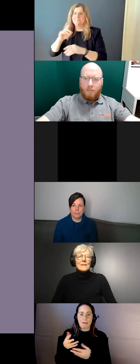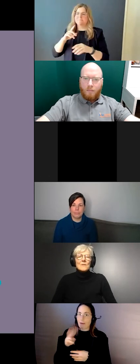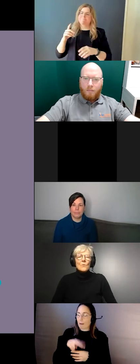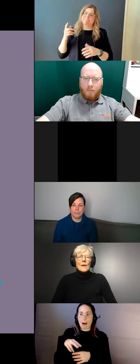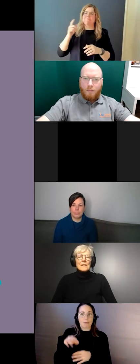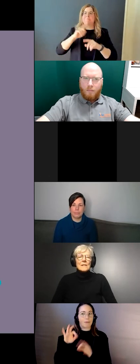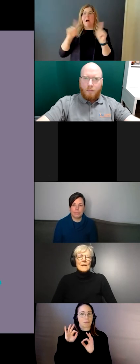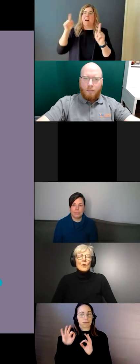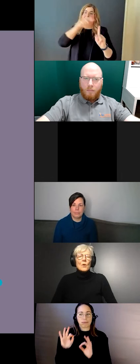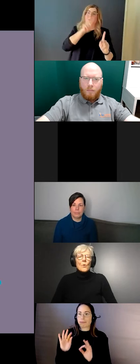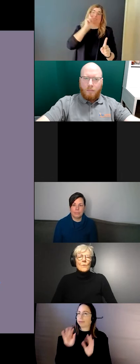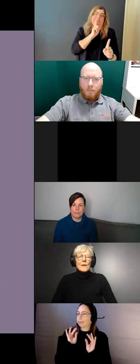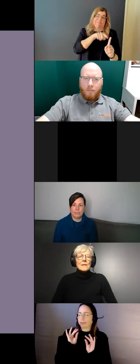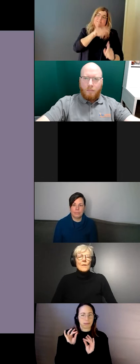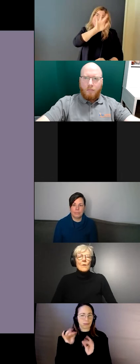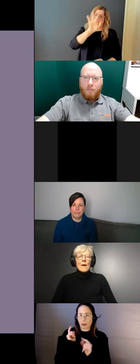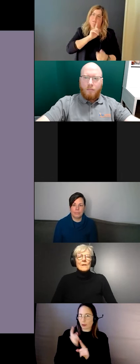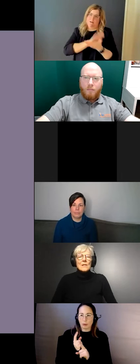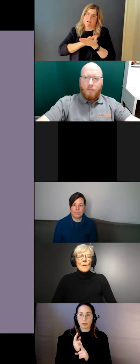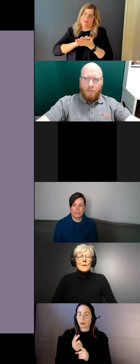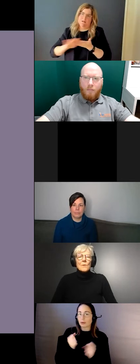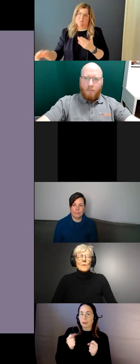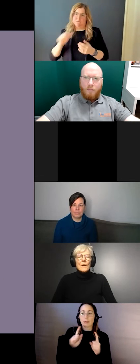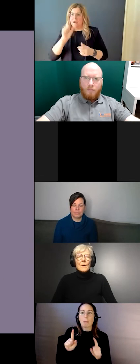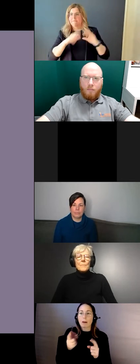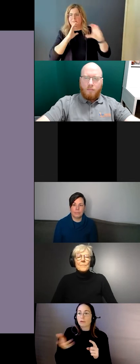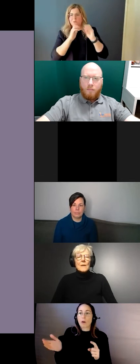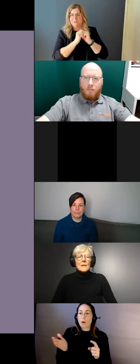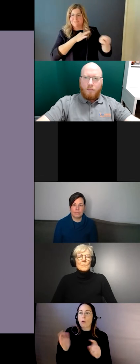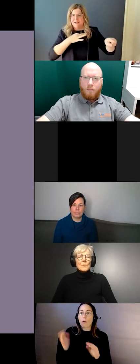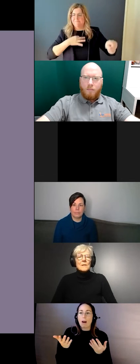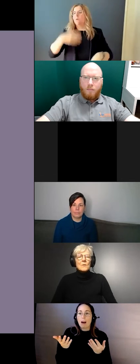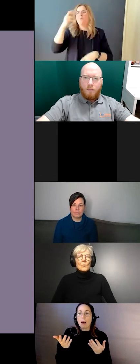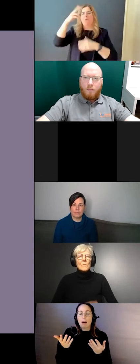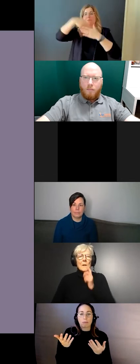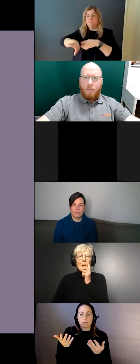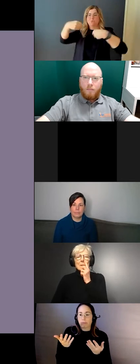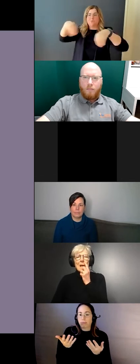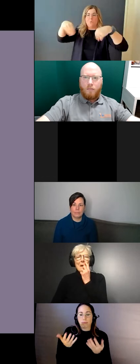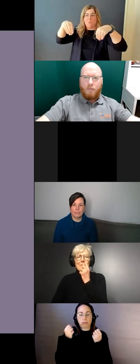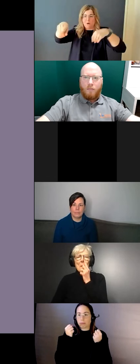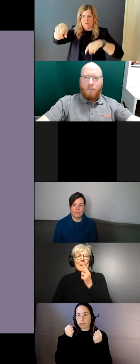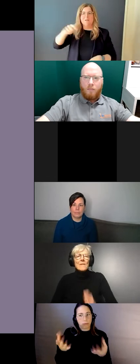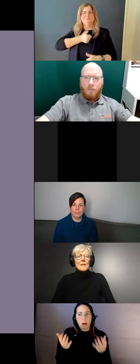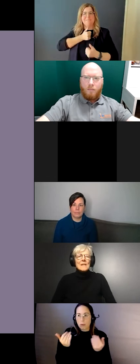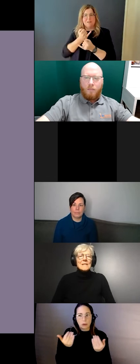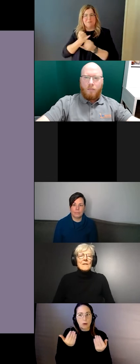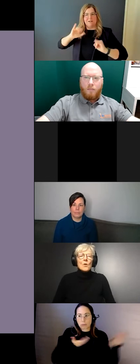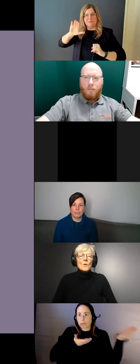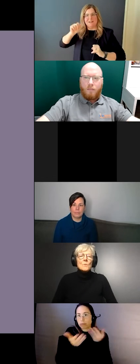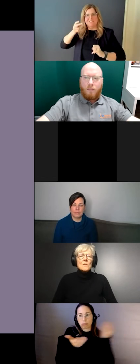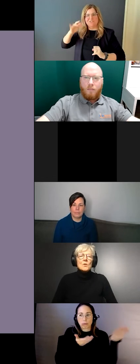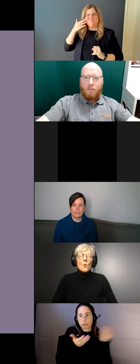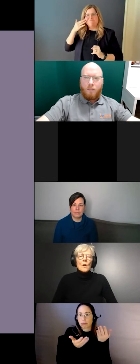commander les choses sans avoir besoin d'avoir une interaction avec le vendeur. Donc,